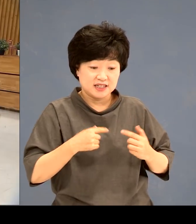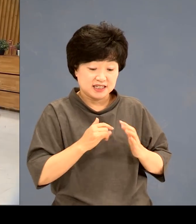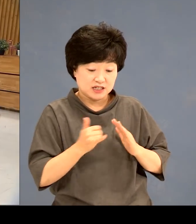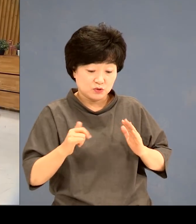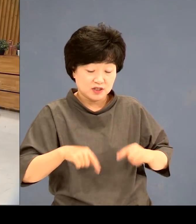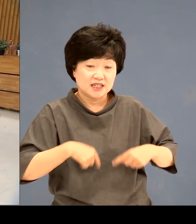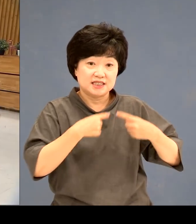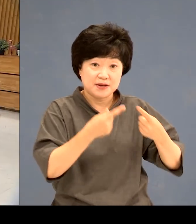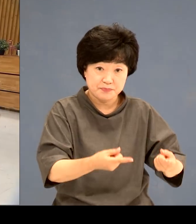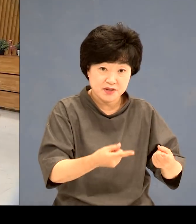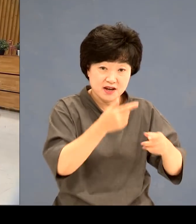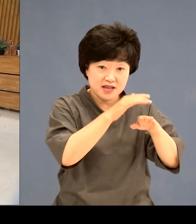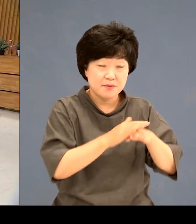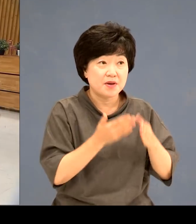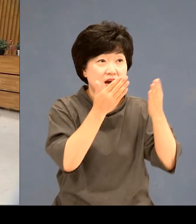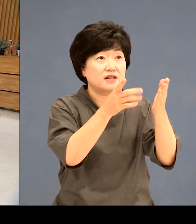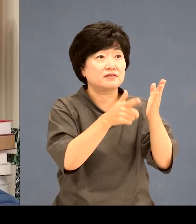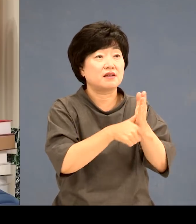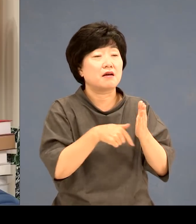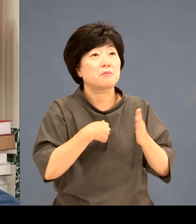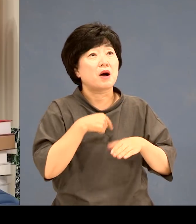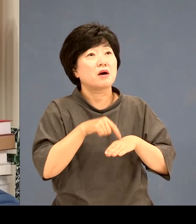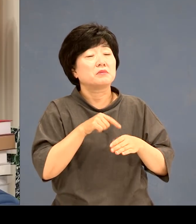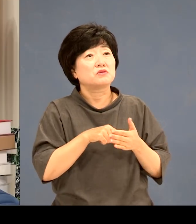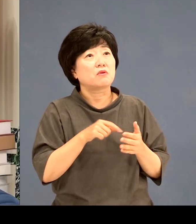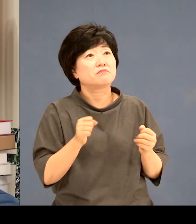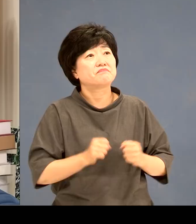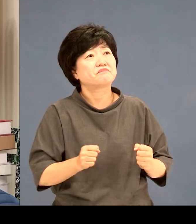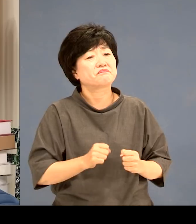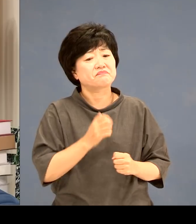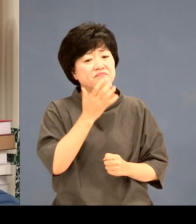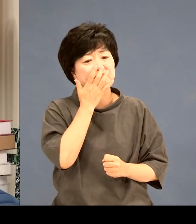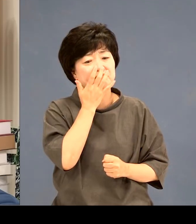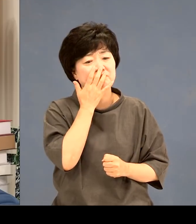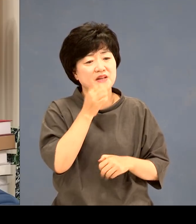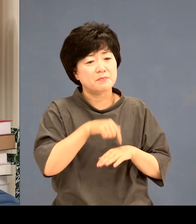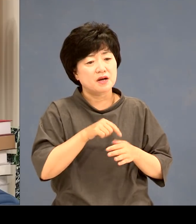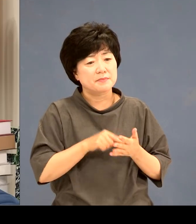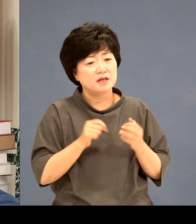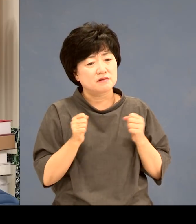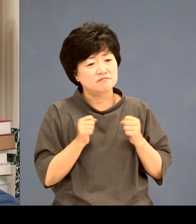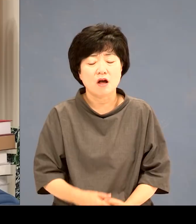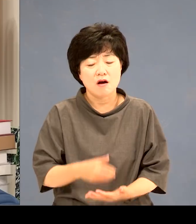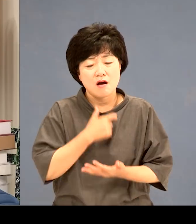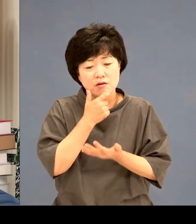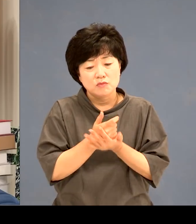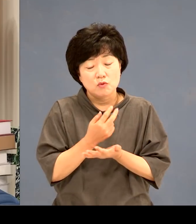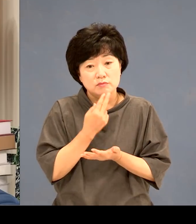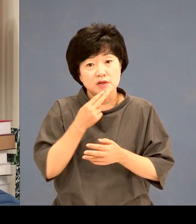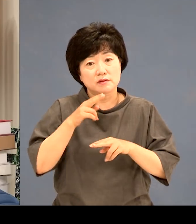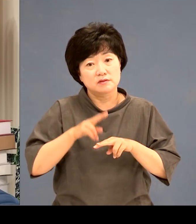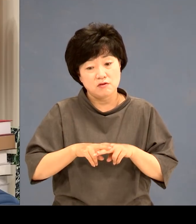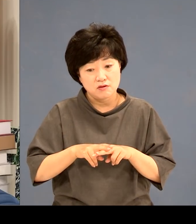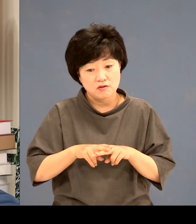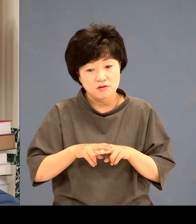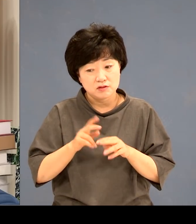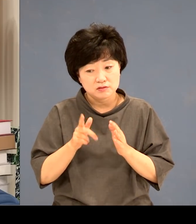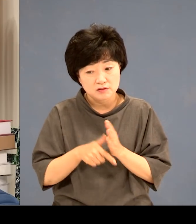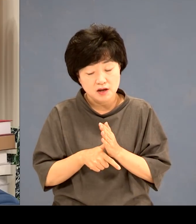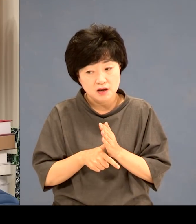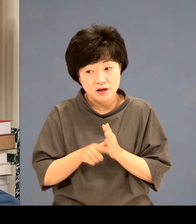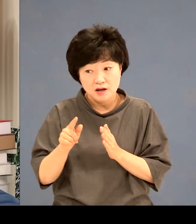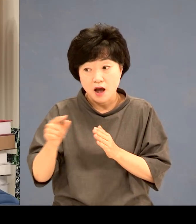이제 있었죠. 함께 예배하는데 이게 마음이 너무 냉랭한 거예요. 네. 제 마음이 너무 냉랭하고 악기